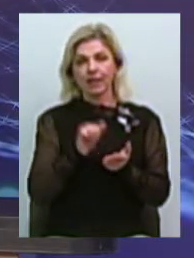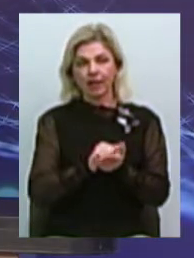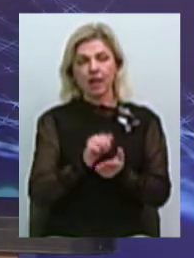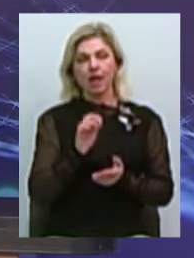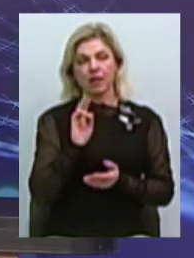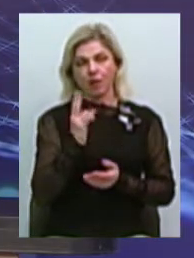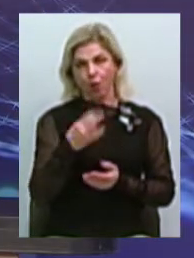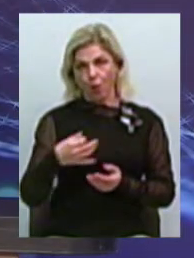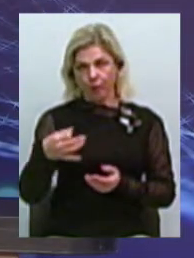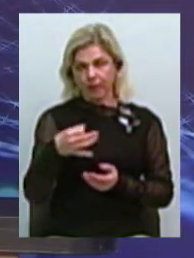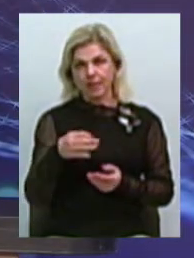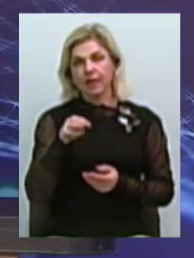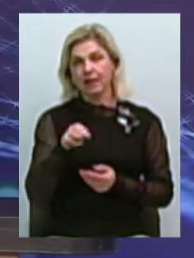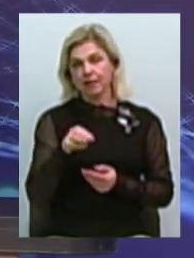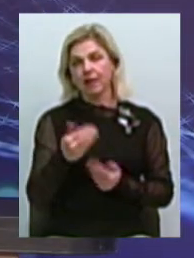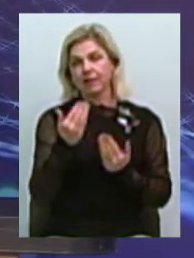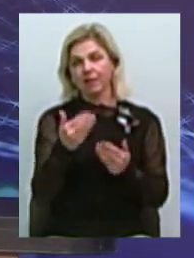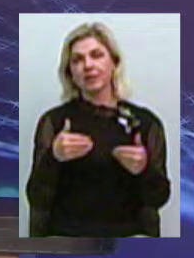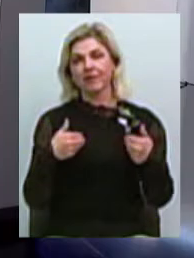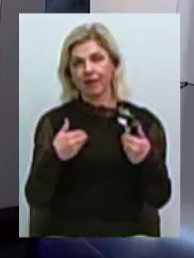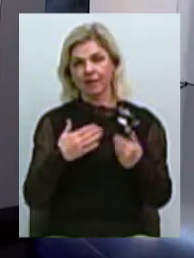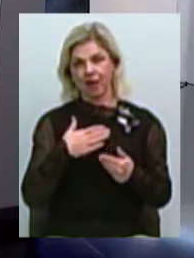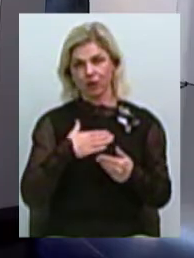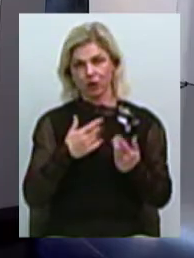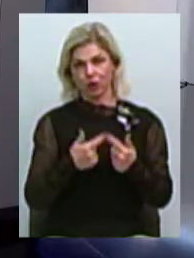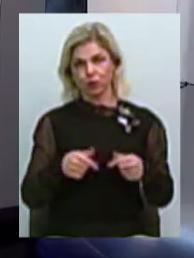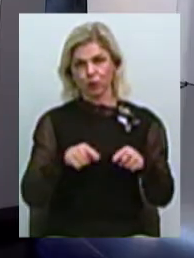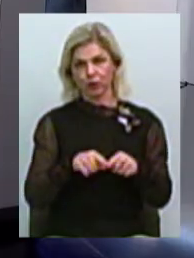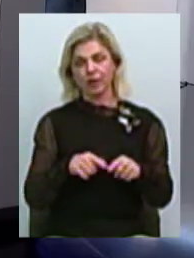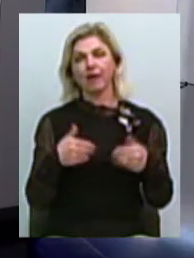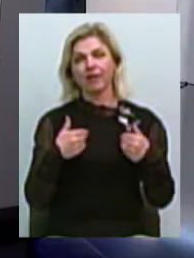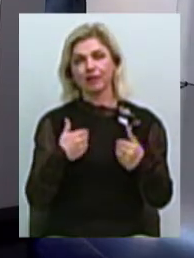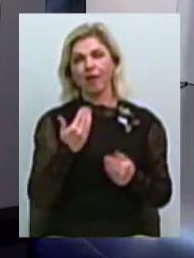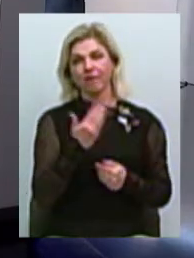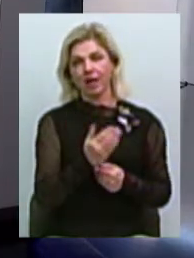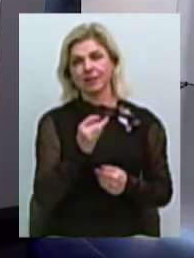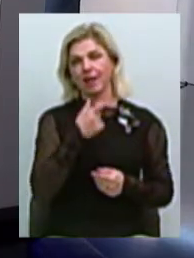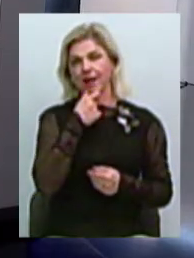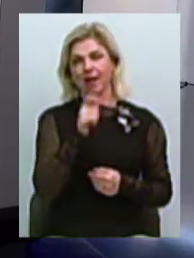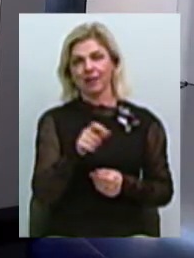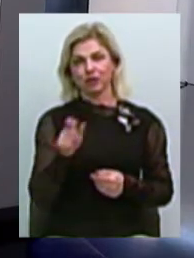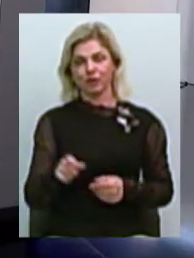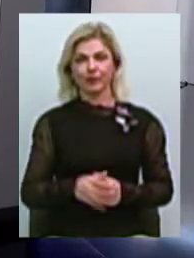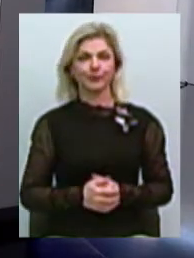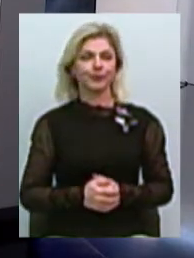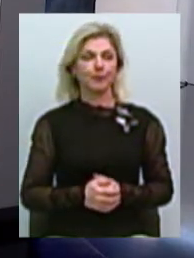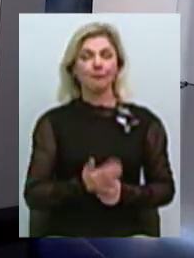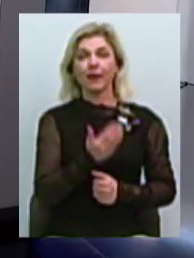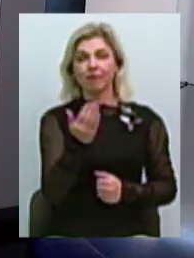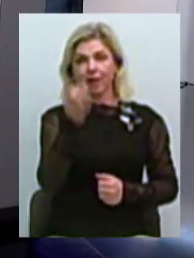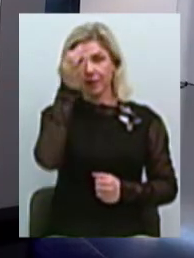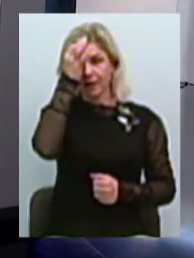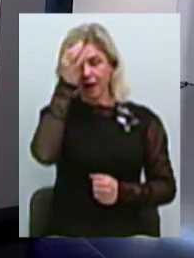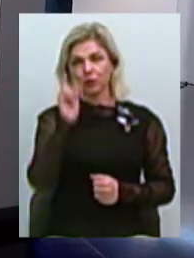Тетяна Голубченка. Тетяна, я вас вітаю в нашій студії. Добрий вечір. Я вітаю вас, Анетта. Я вітаю глядачів. А глядачам я нагадую, що ми